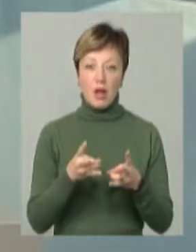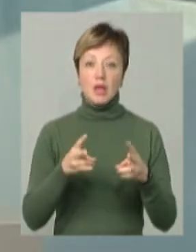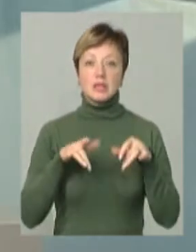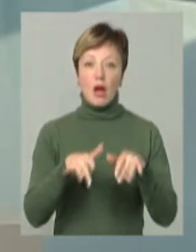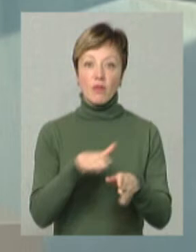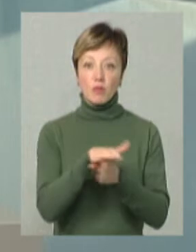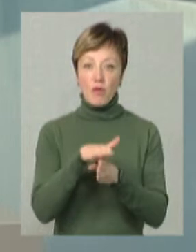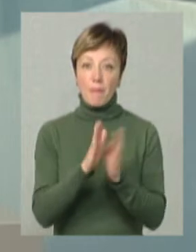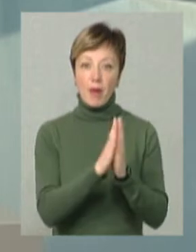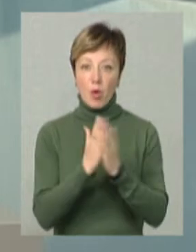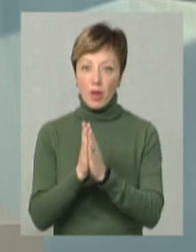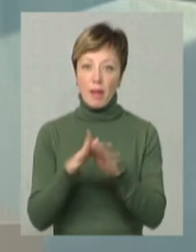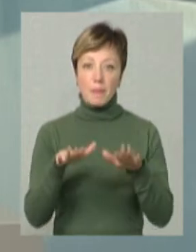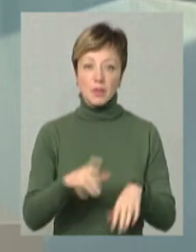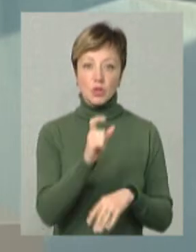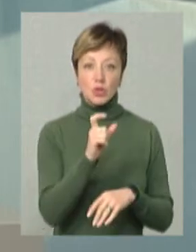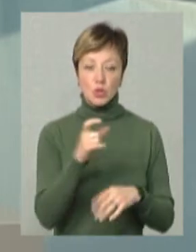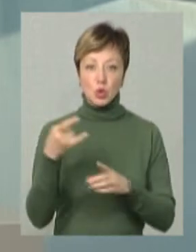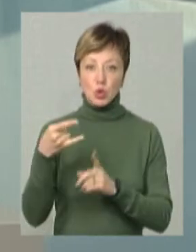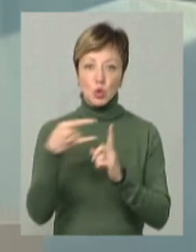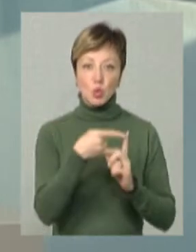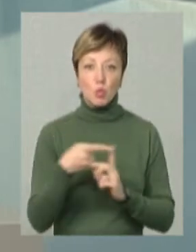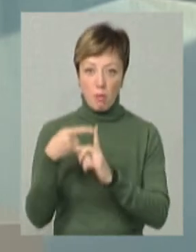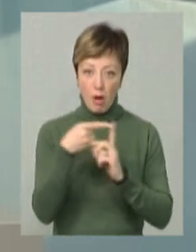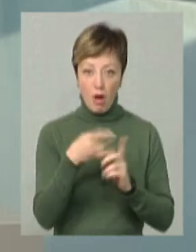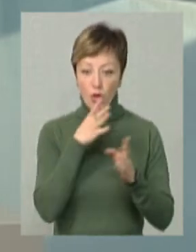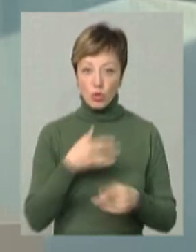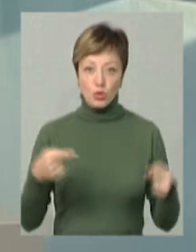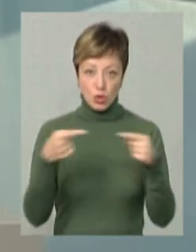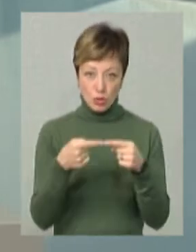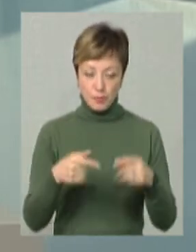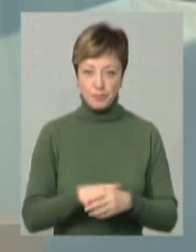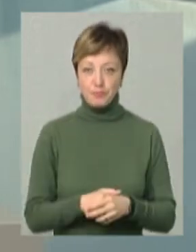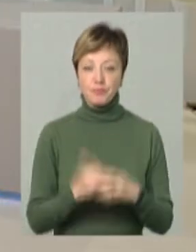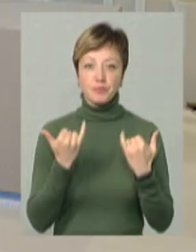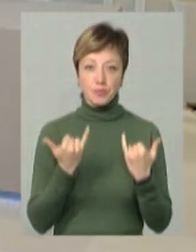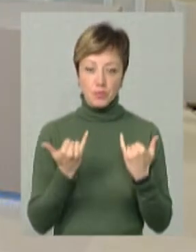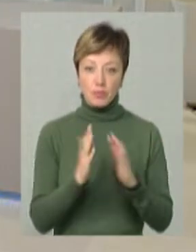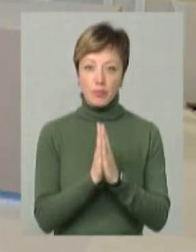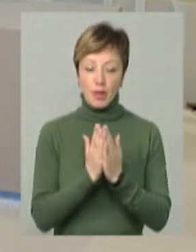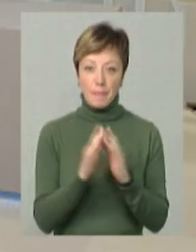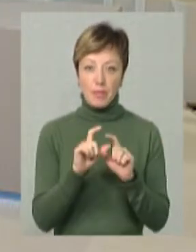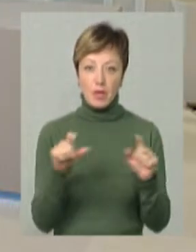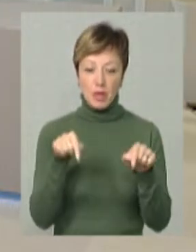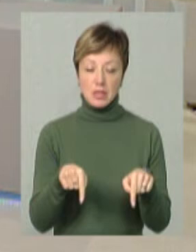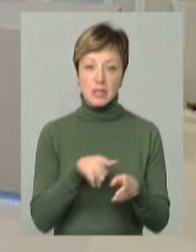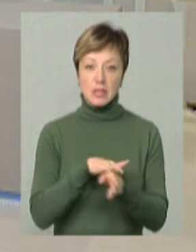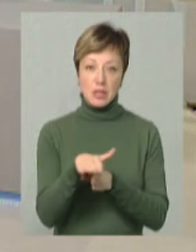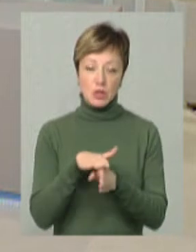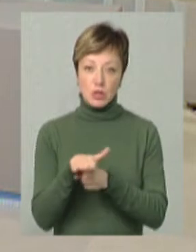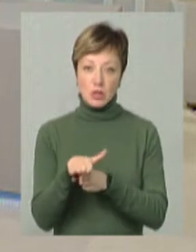в бібліотеці, і на платформі Zoom. Одночасно? Одночасно, так. Сьогодні в бібліотеці